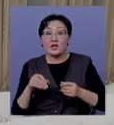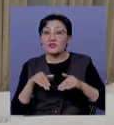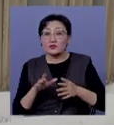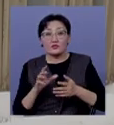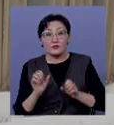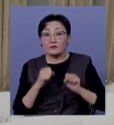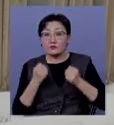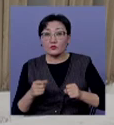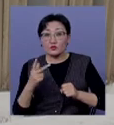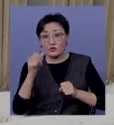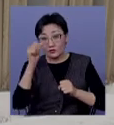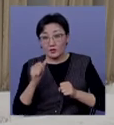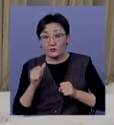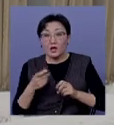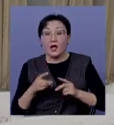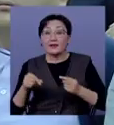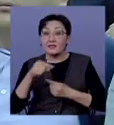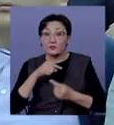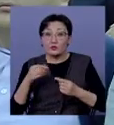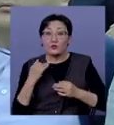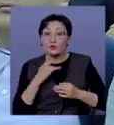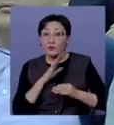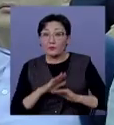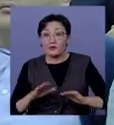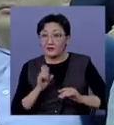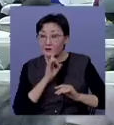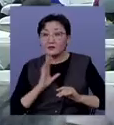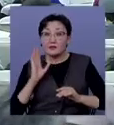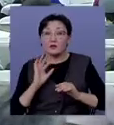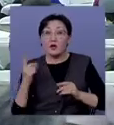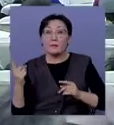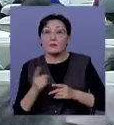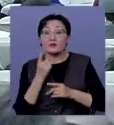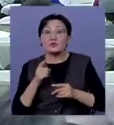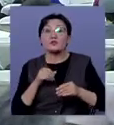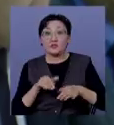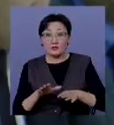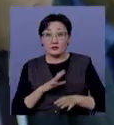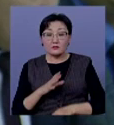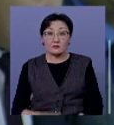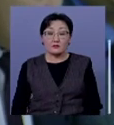емес. Ал үш ай бұрын көтерілген кәсіпкерлер мен көпбалалы аналардың арызы бірден шешімін тауыпты.